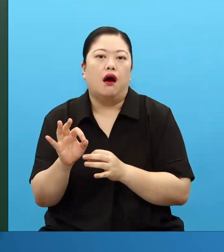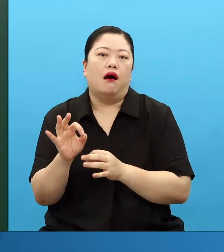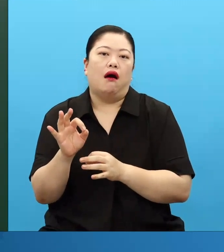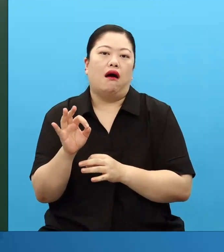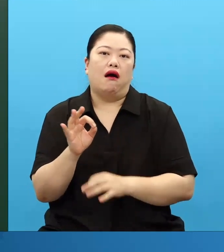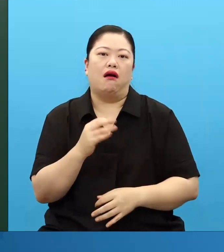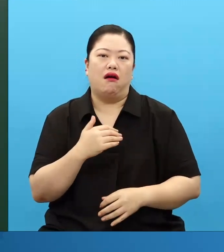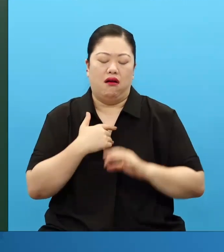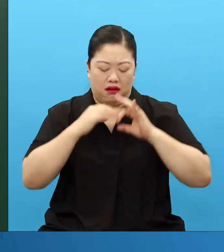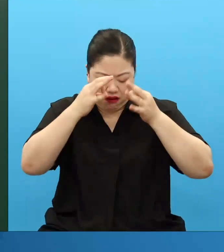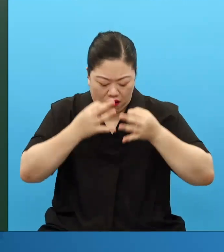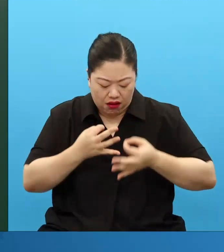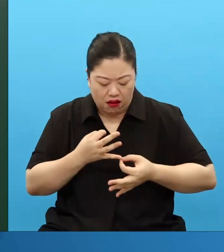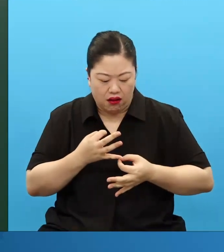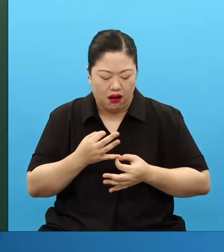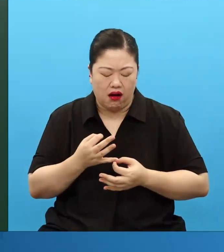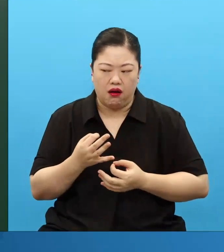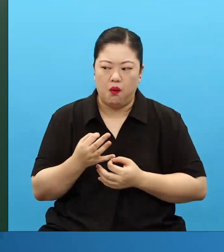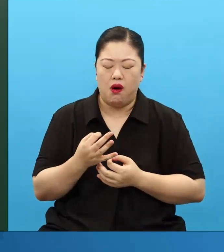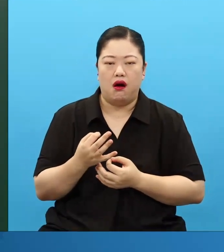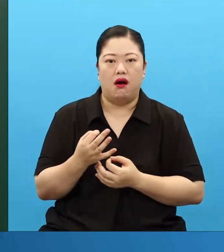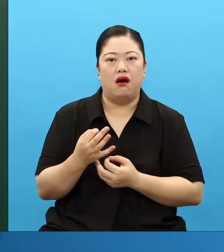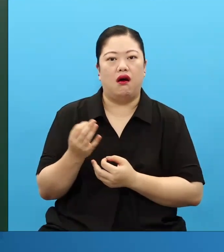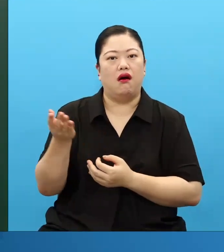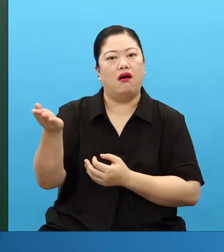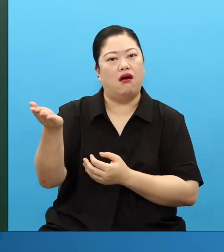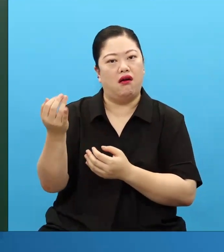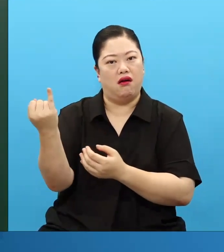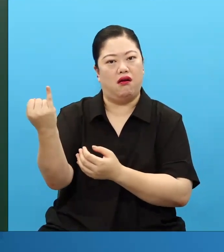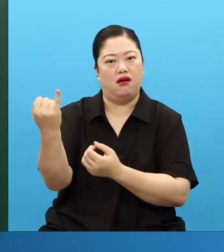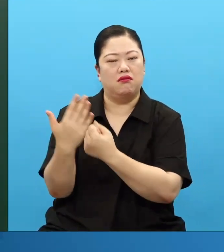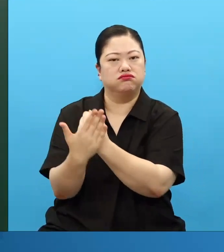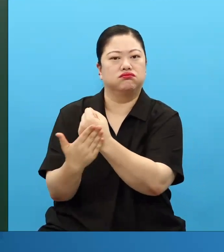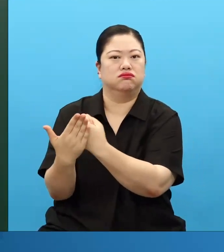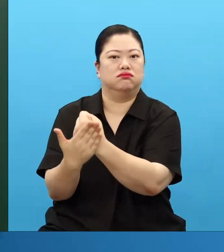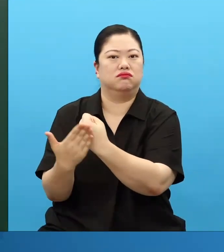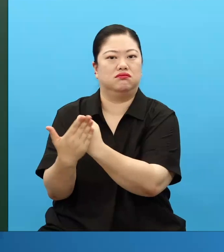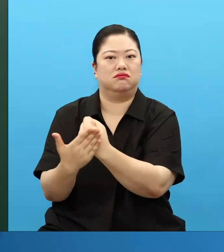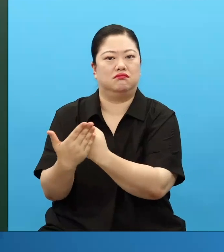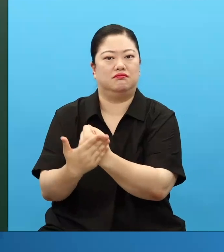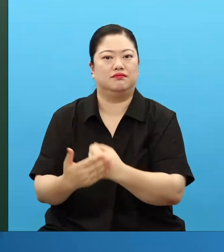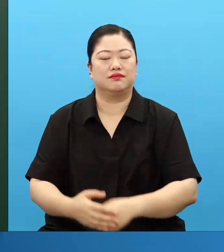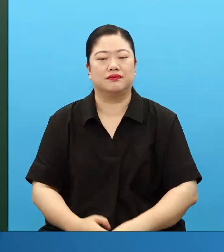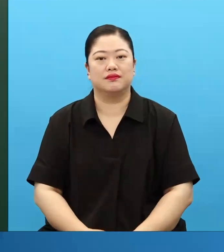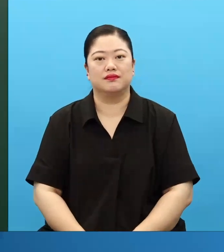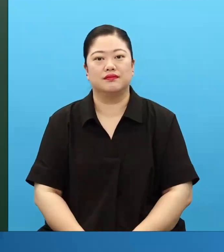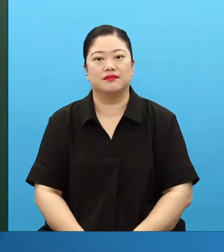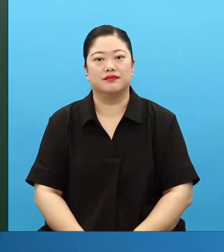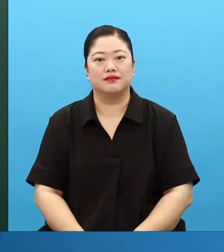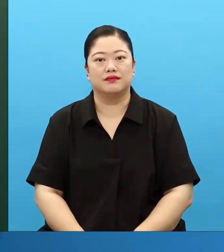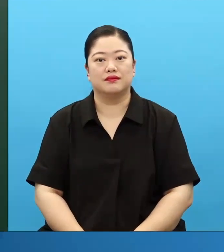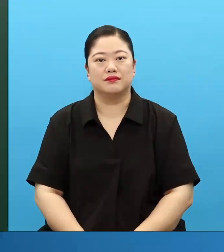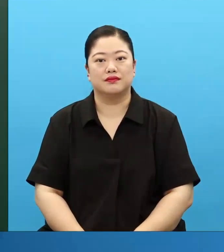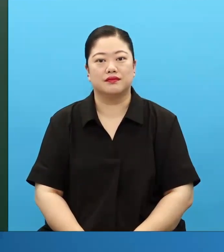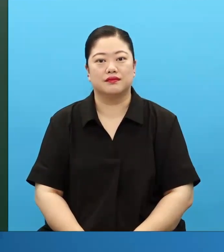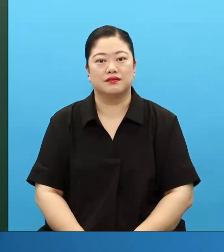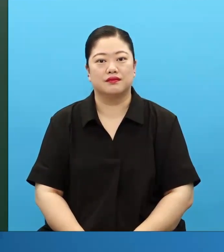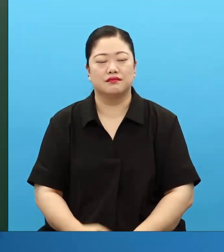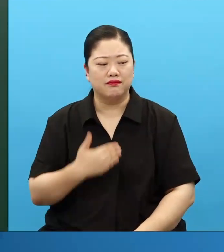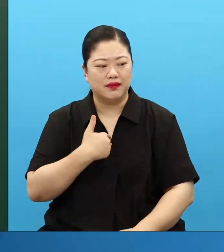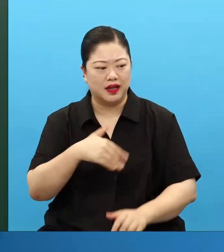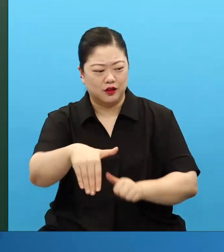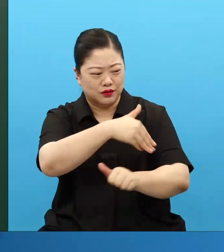말고 이거만 하는 말이 아니고요. 모든 오력이 회복됩니다. And this 24 hours doesn't mean that we just sit there not doing anything else,